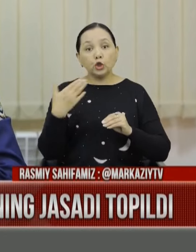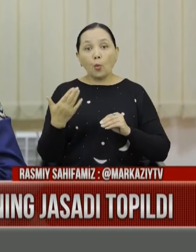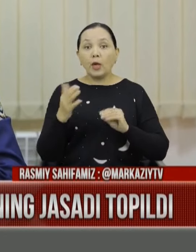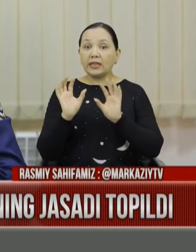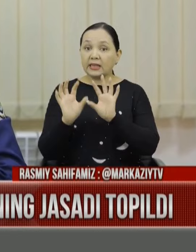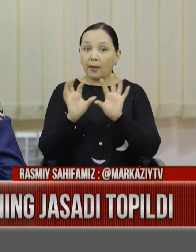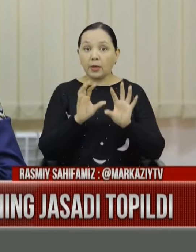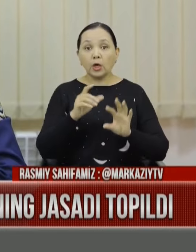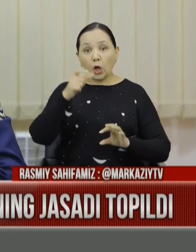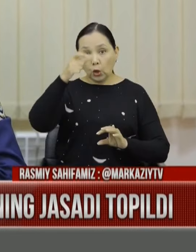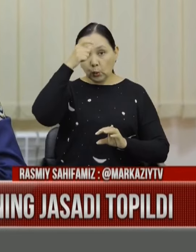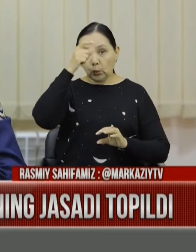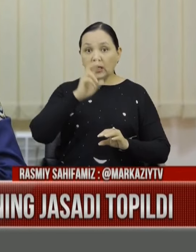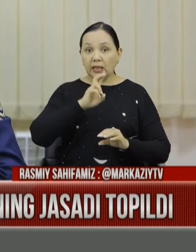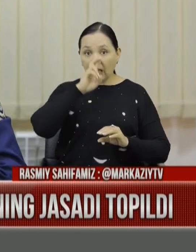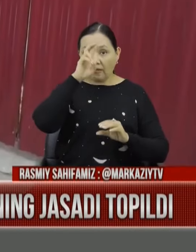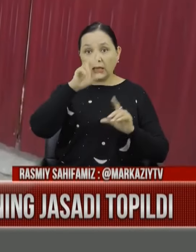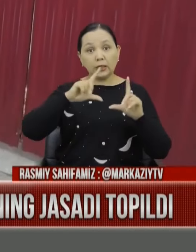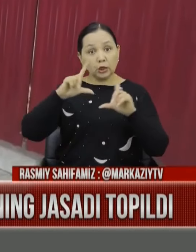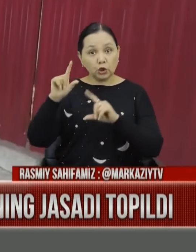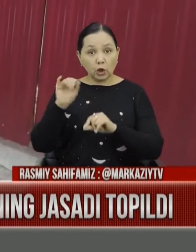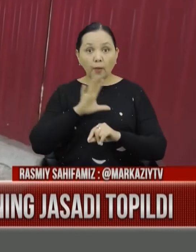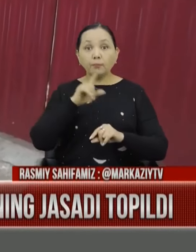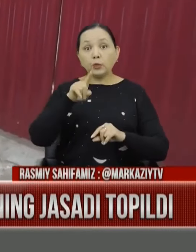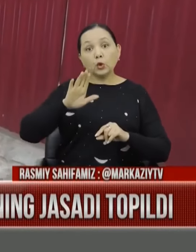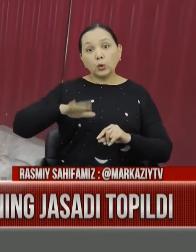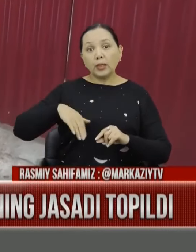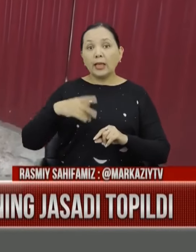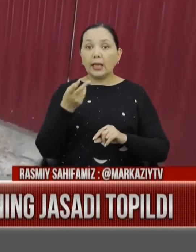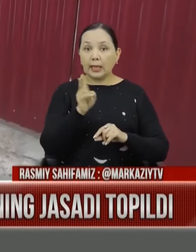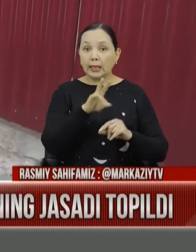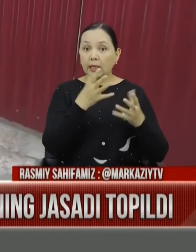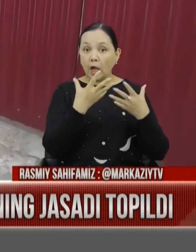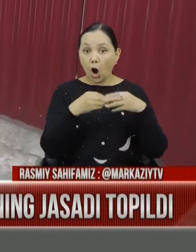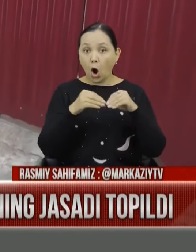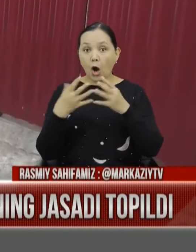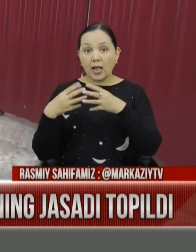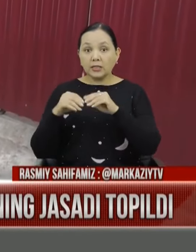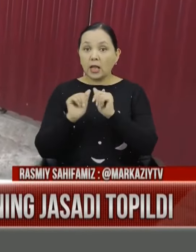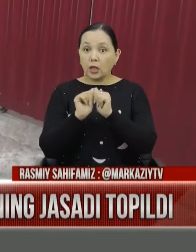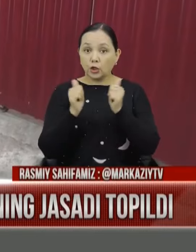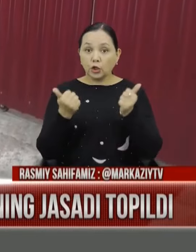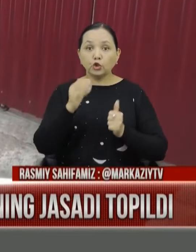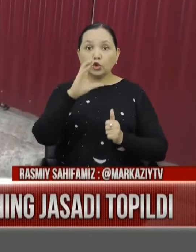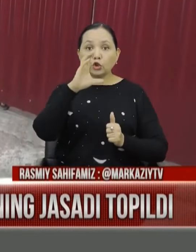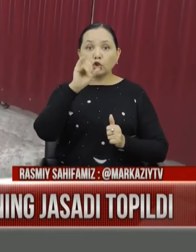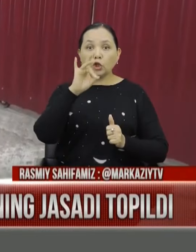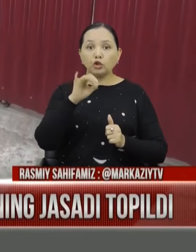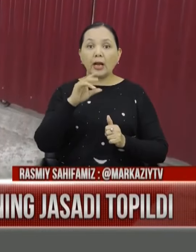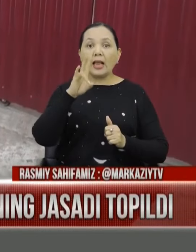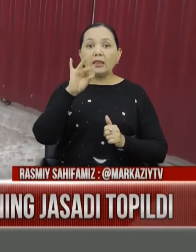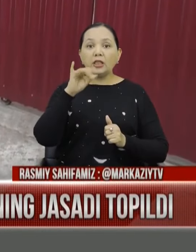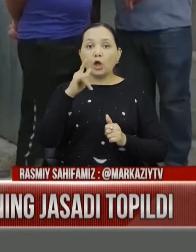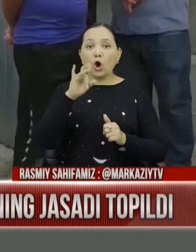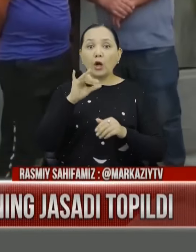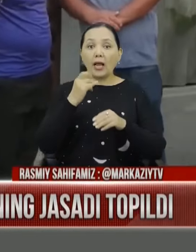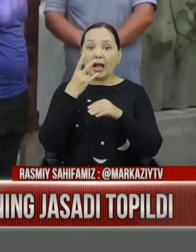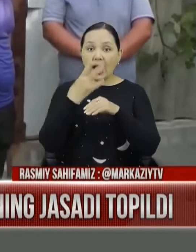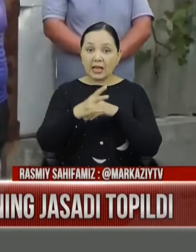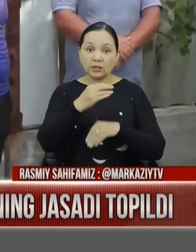maqsadida Turkiya davlatiga chiqib ketgan. Shundan so'ng ikkala oilasidan ham ajralgan Sanjarbek Nigoradan qasd olish